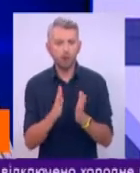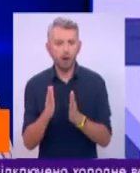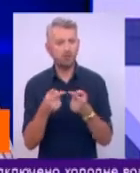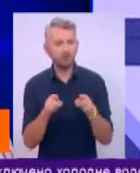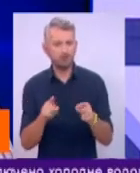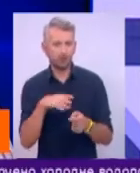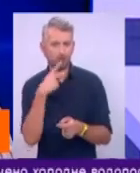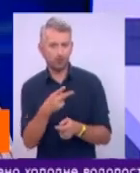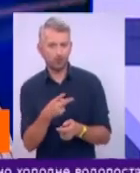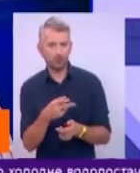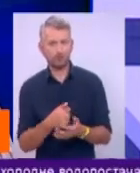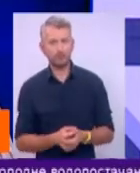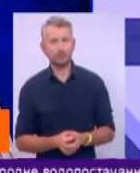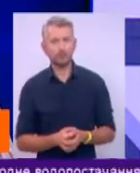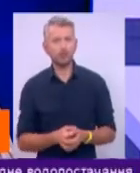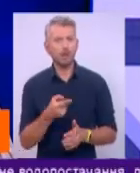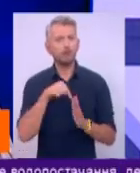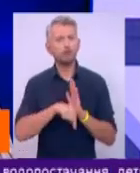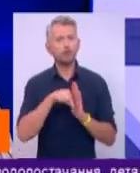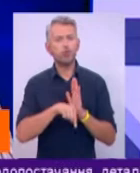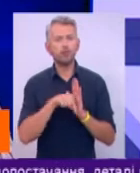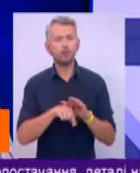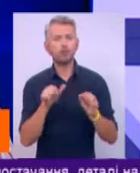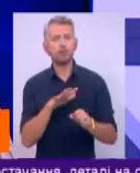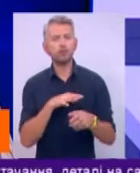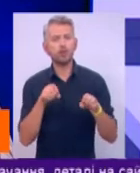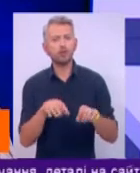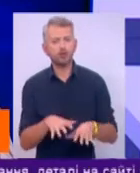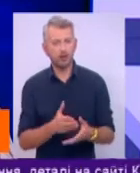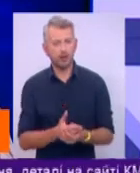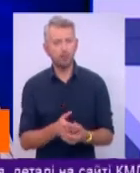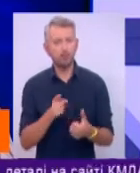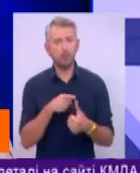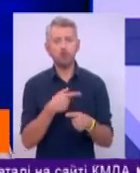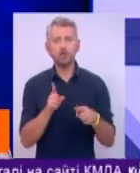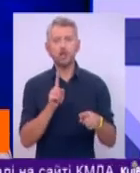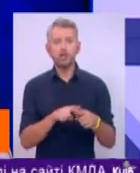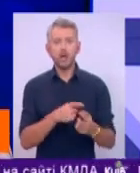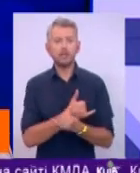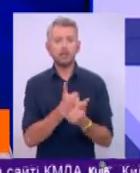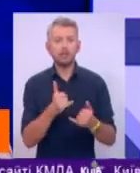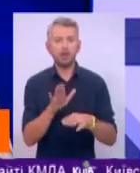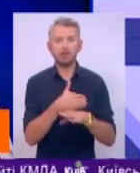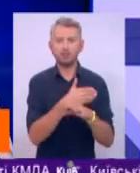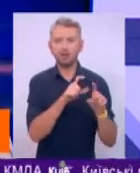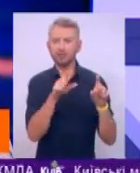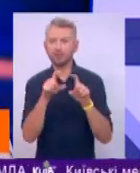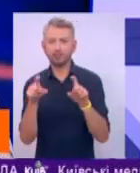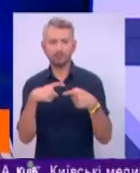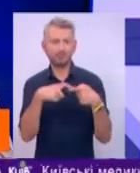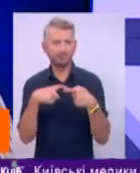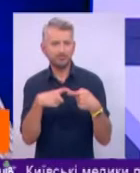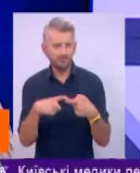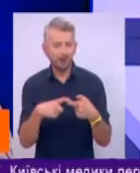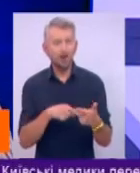боку. В чому може бути рішення? По-перше, це забезпечити міжвідомчість.